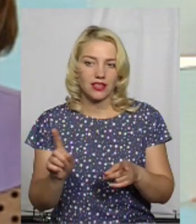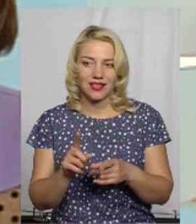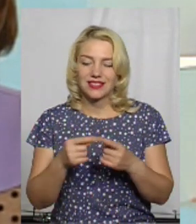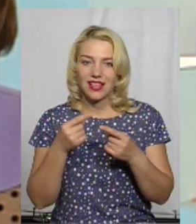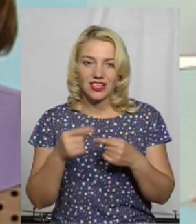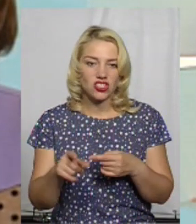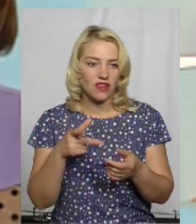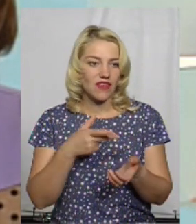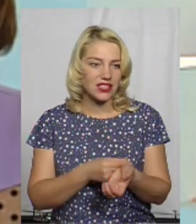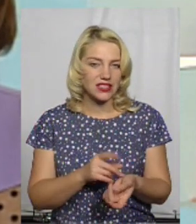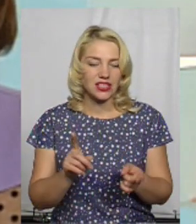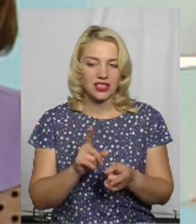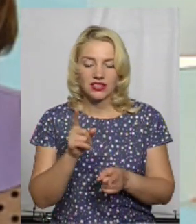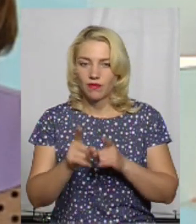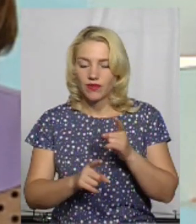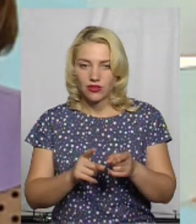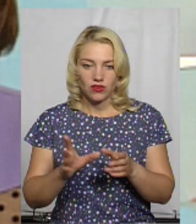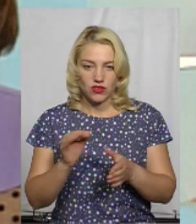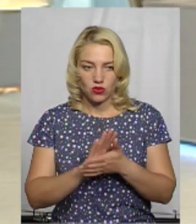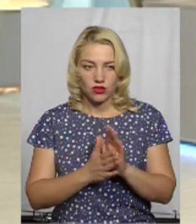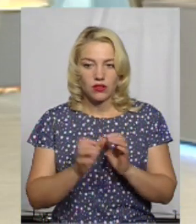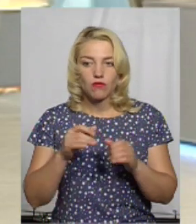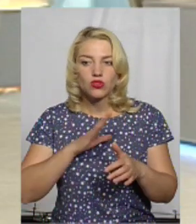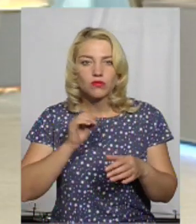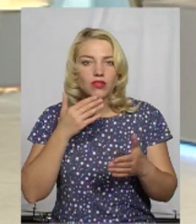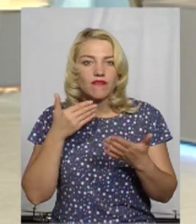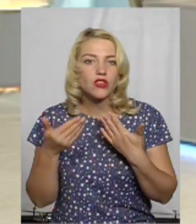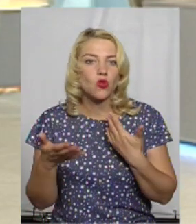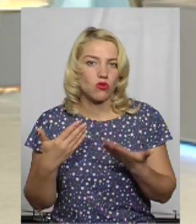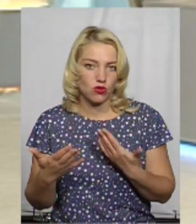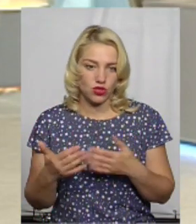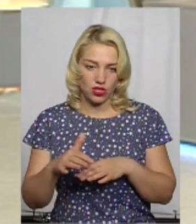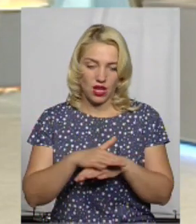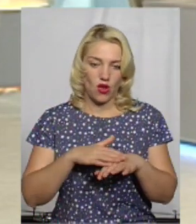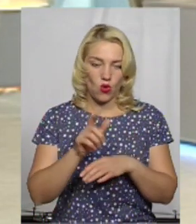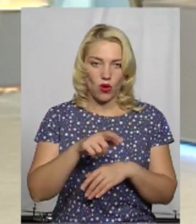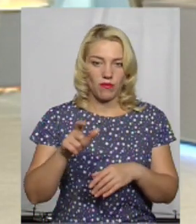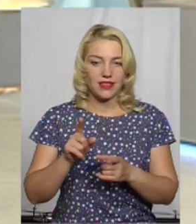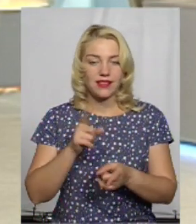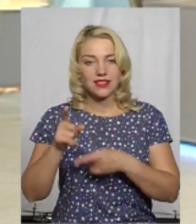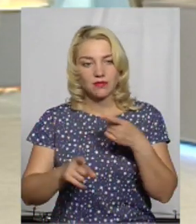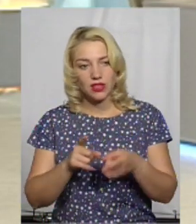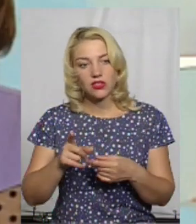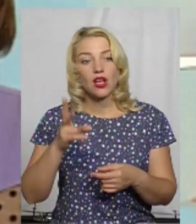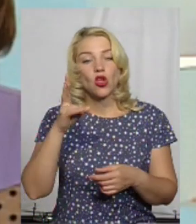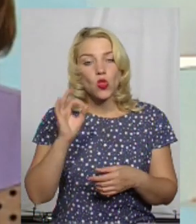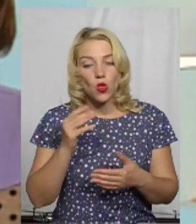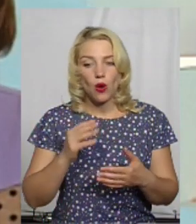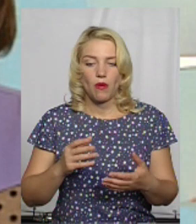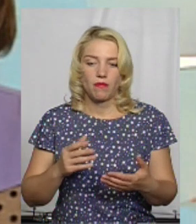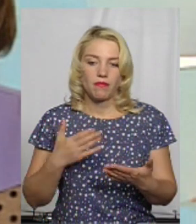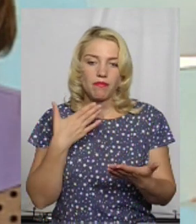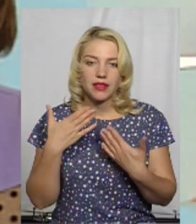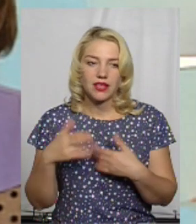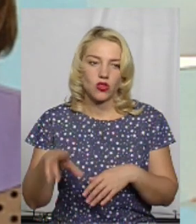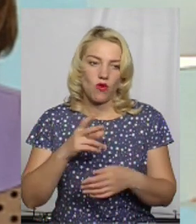інші вакцини і змінять абсолютно, можливо, відношення просто громадян зміниться, але підхід до